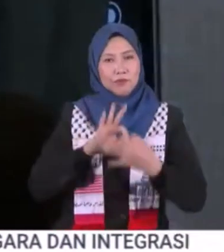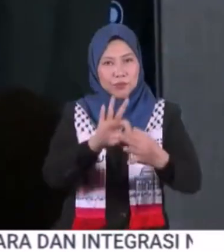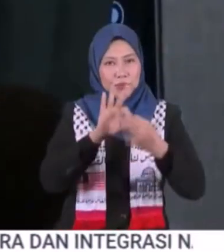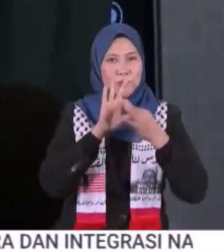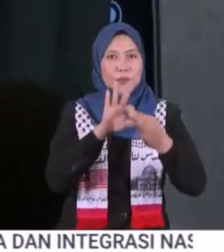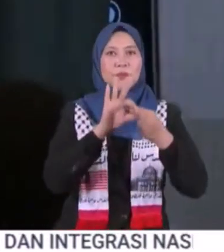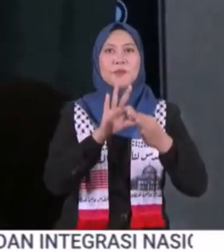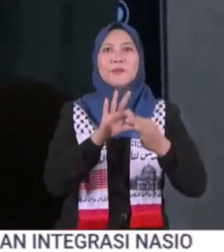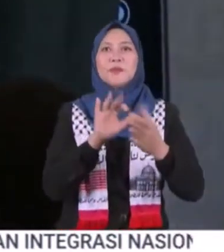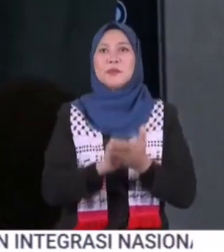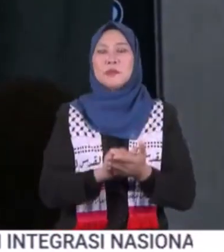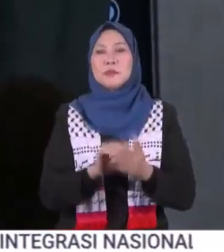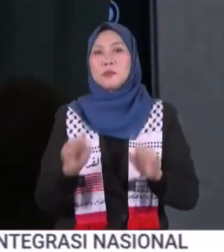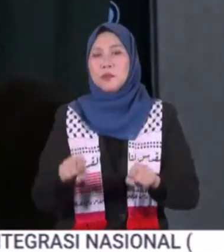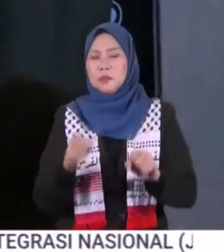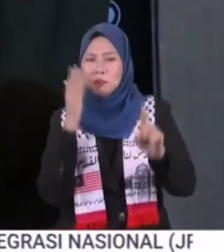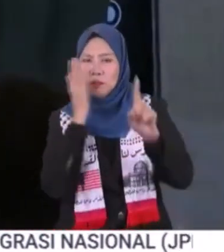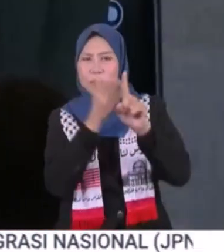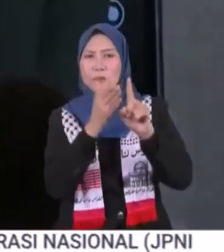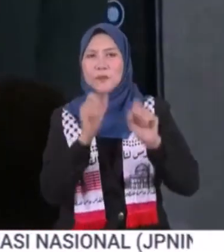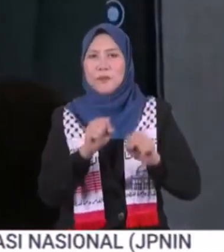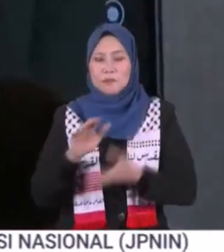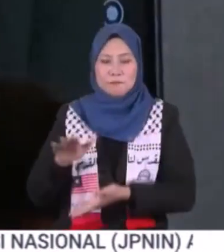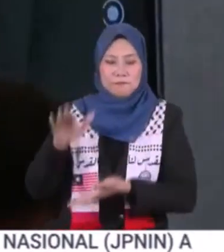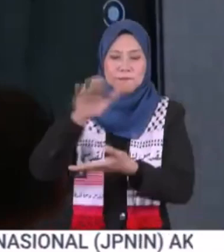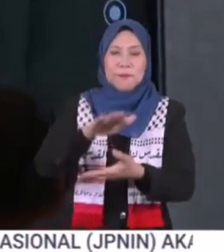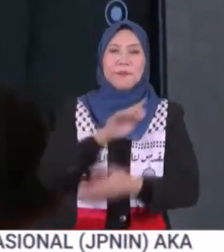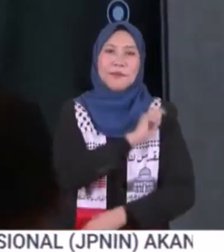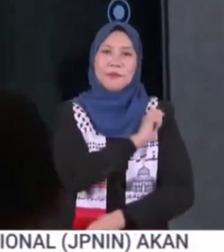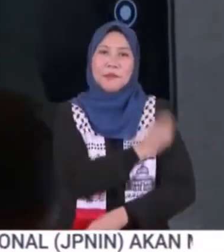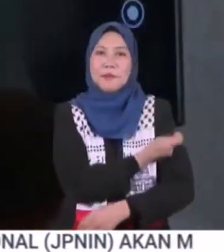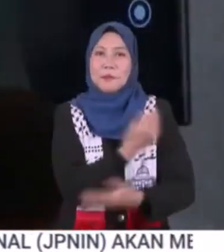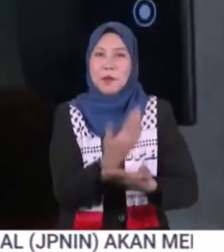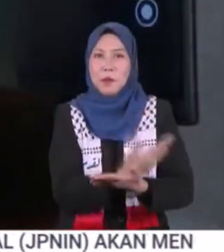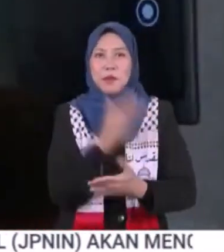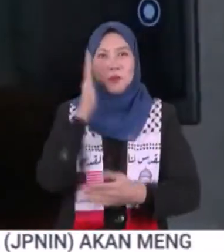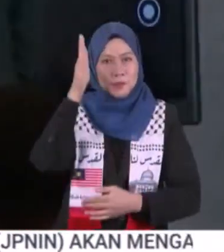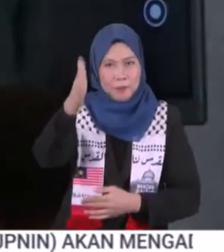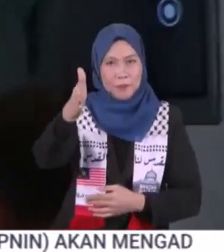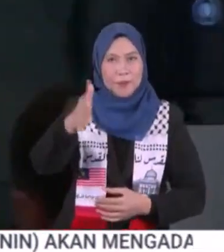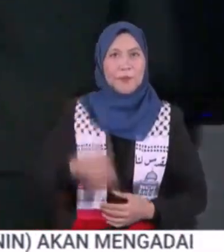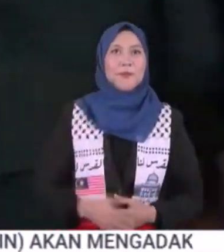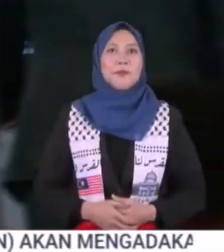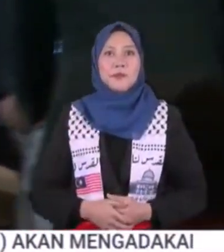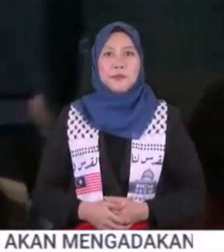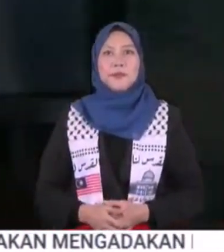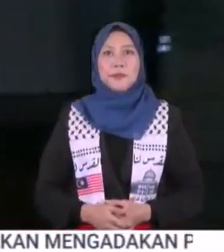kerjasama itu, Pulau Borneo berpotensi untuk membekalkan tenaga boleh baru pada masa akan datang.